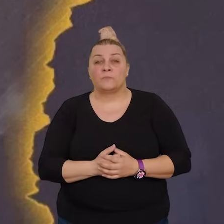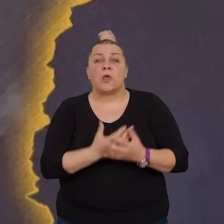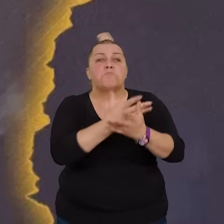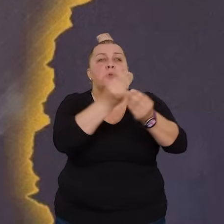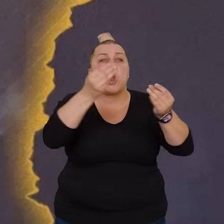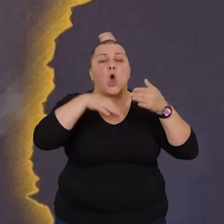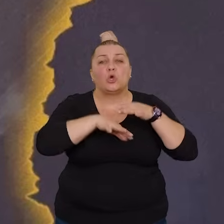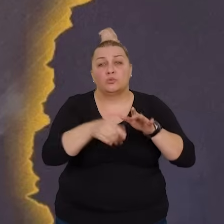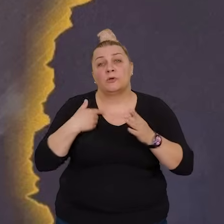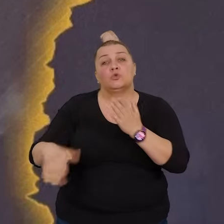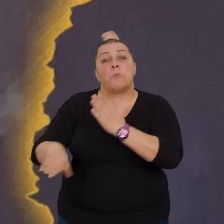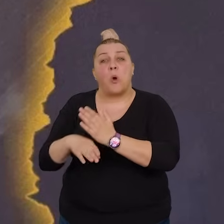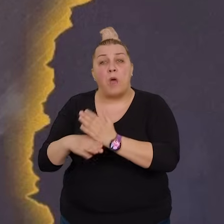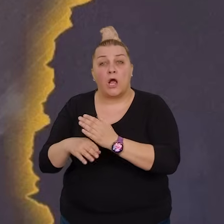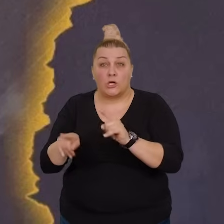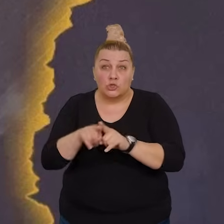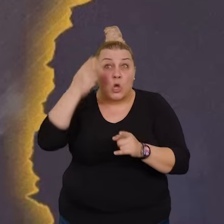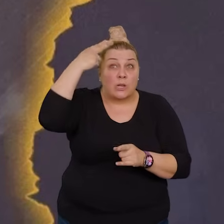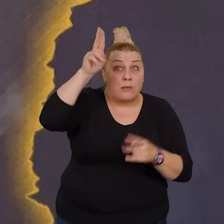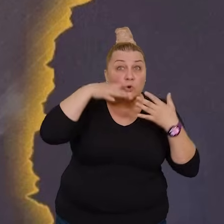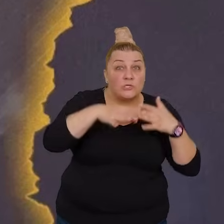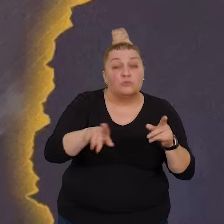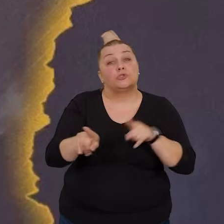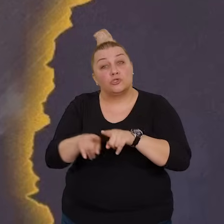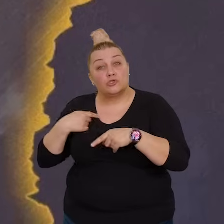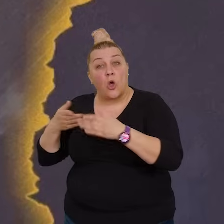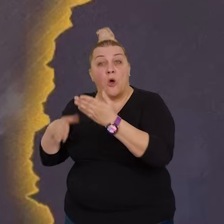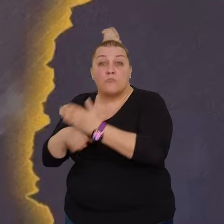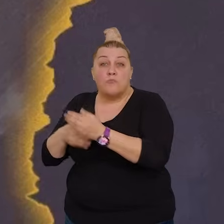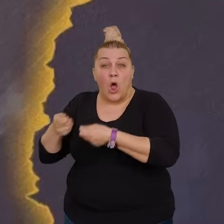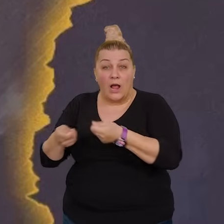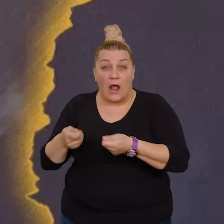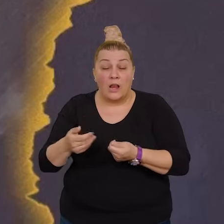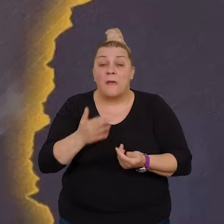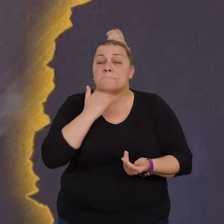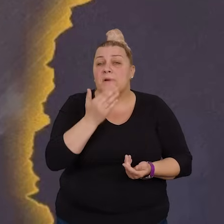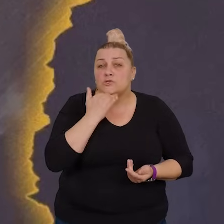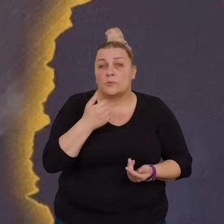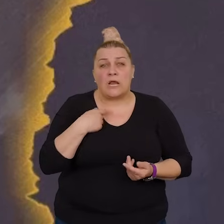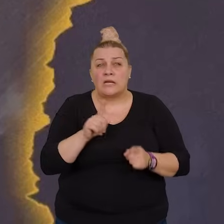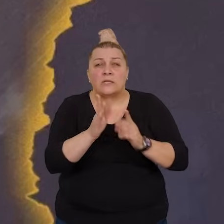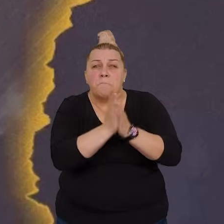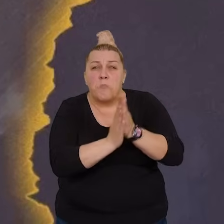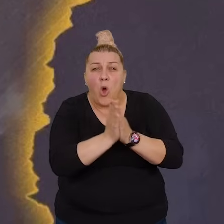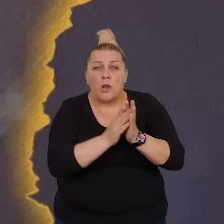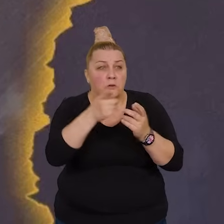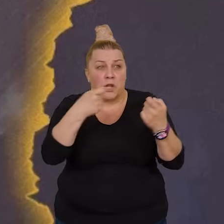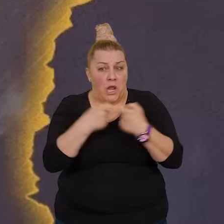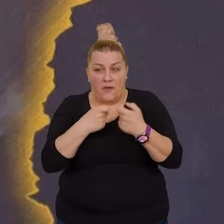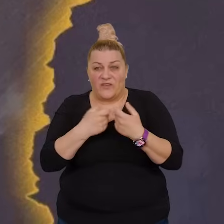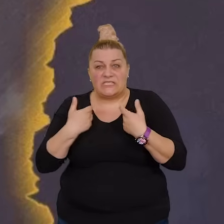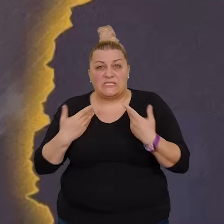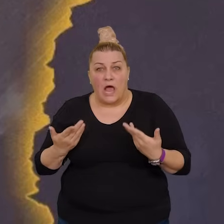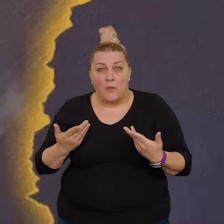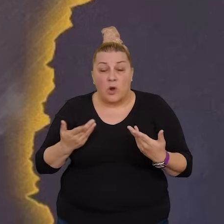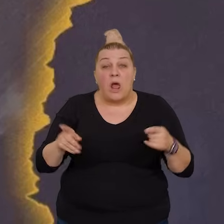razni ljudi, znate, vrlo često nepoznati, koji nikada do tada, dok nisam nešto molio, nisu imali veze ni sa mnom, ni sa